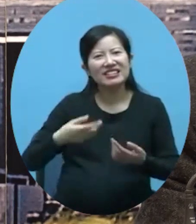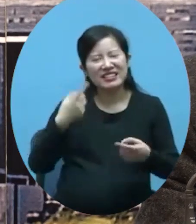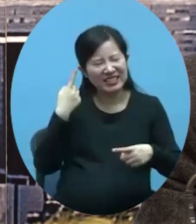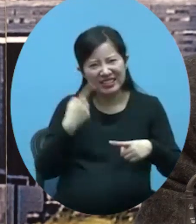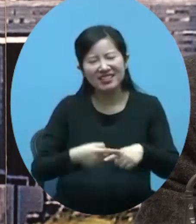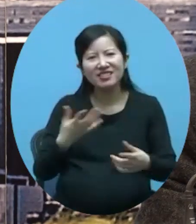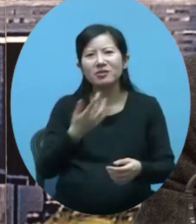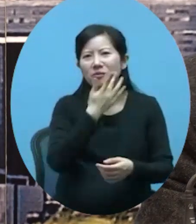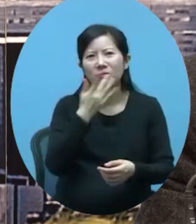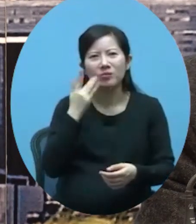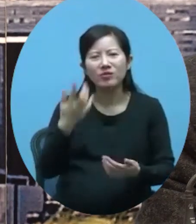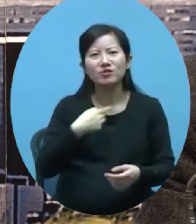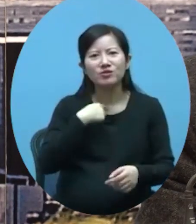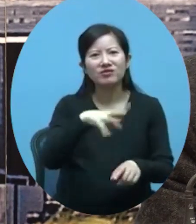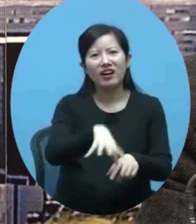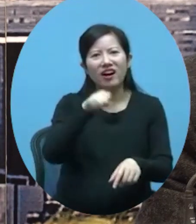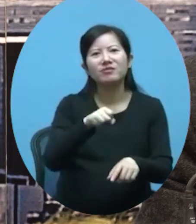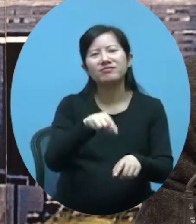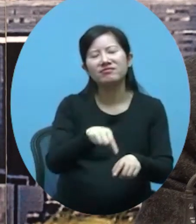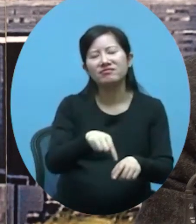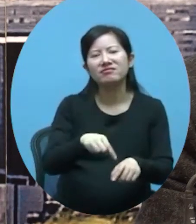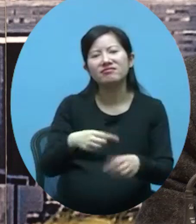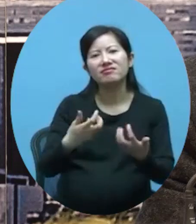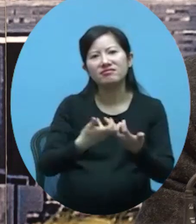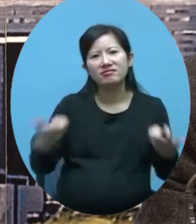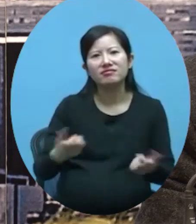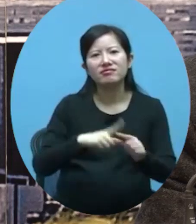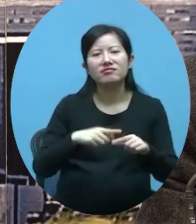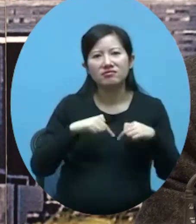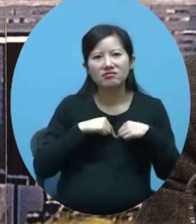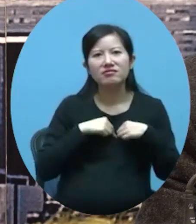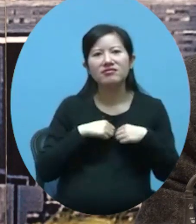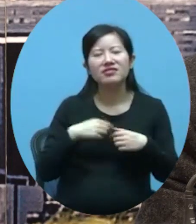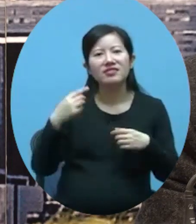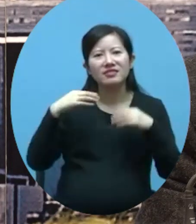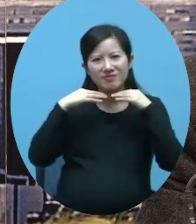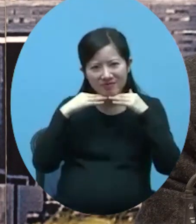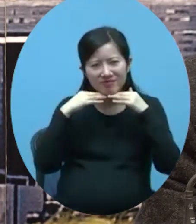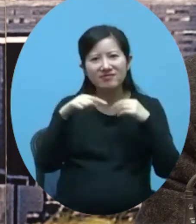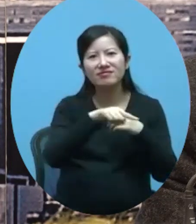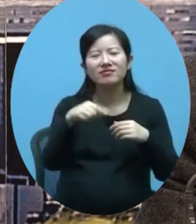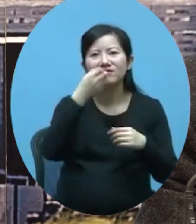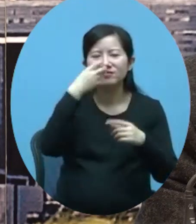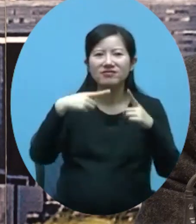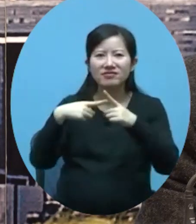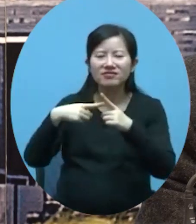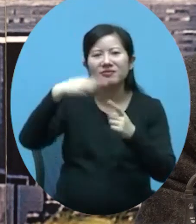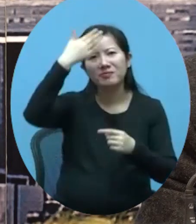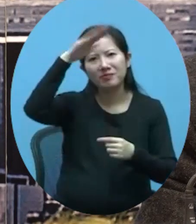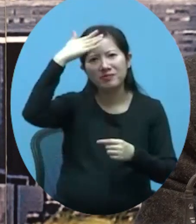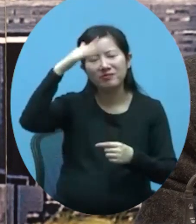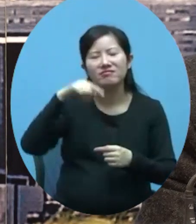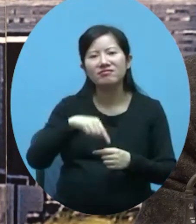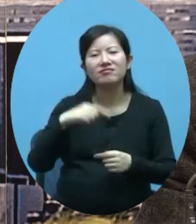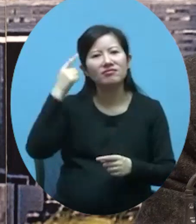辦法都是要來做這個用途最後都希望市民盡量諒解現時背後的